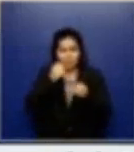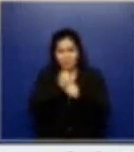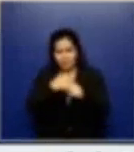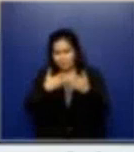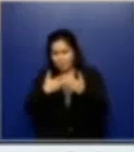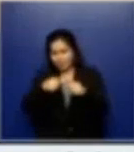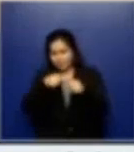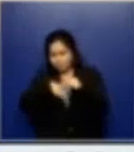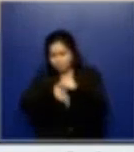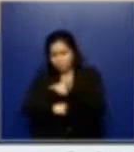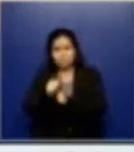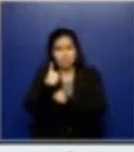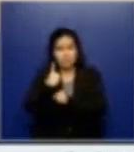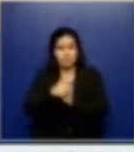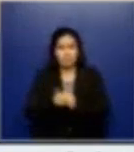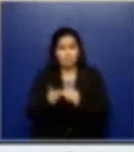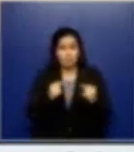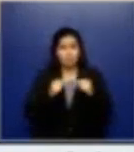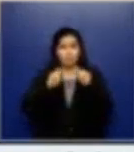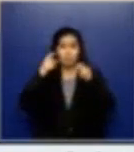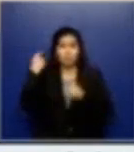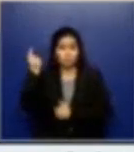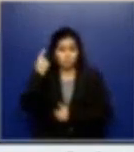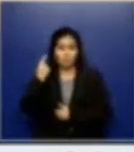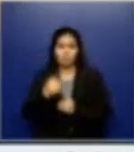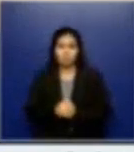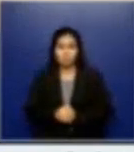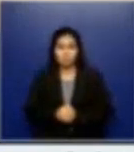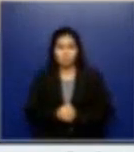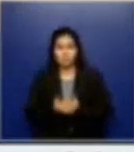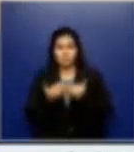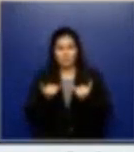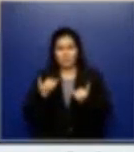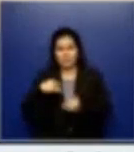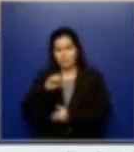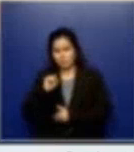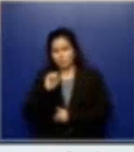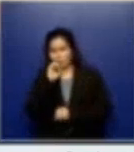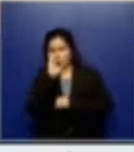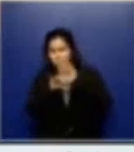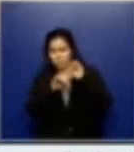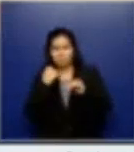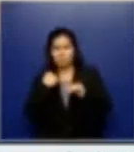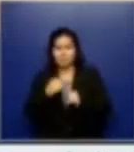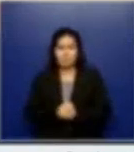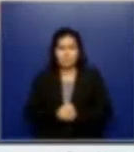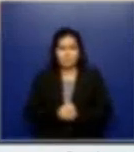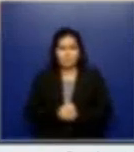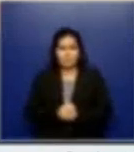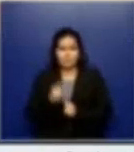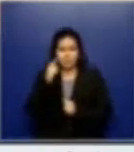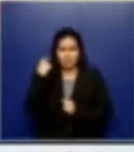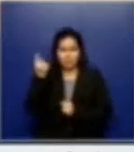านครับเรื่องการท่องเที่ยววันนี้เพื่อนหลายคนพูดแล้วมันยังไม่มีหวังที่